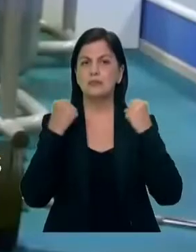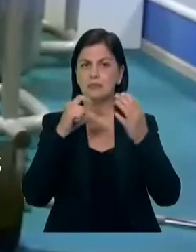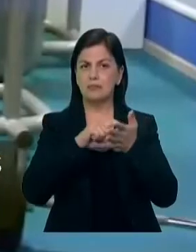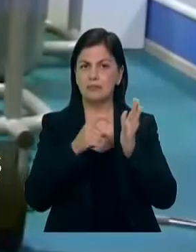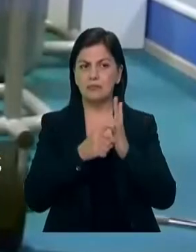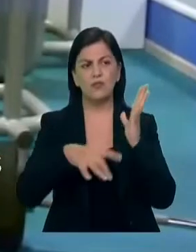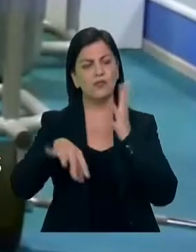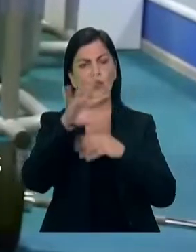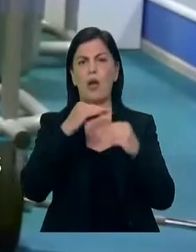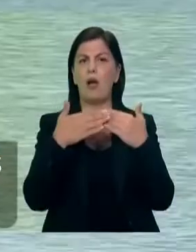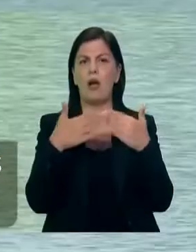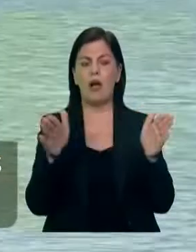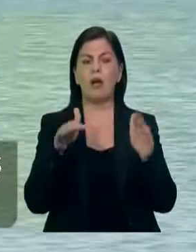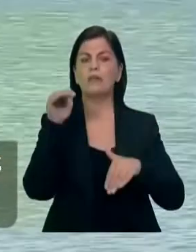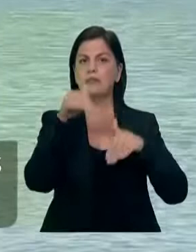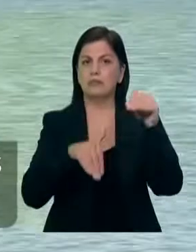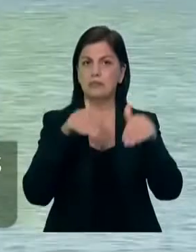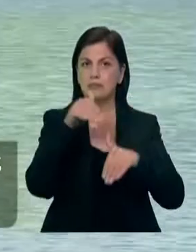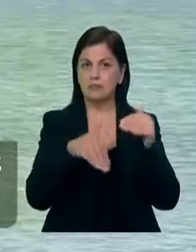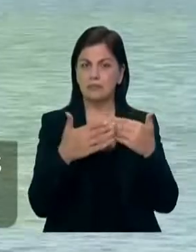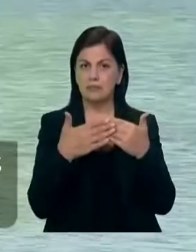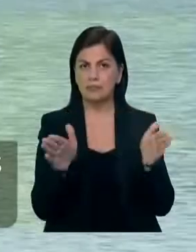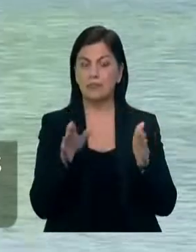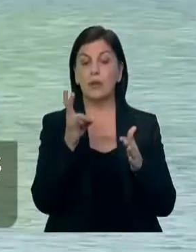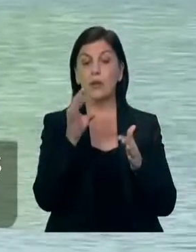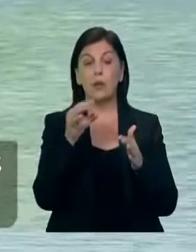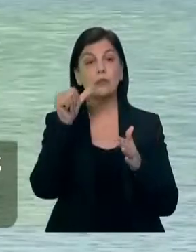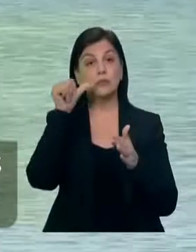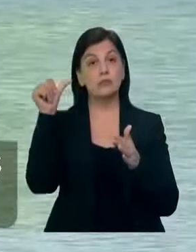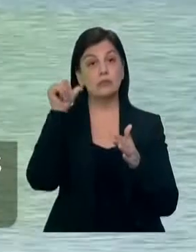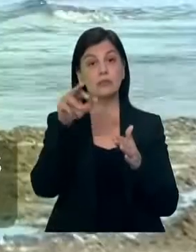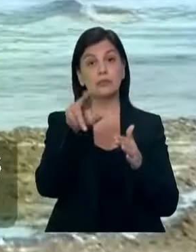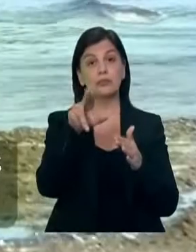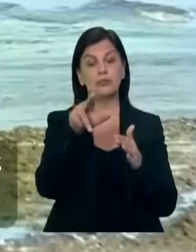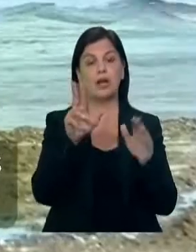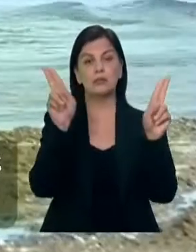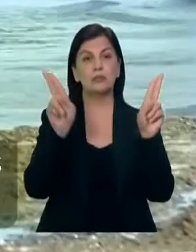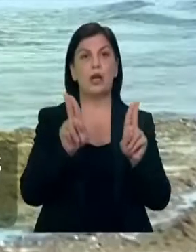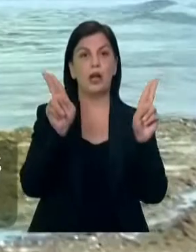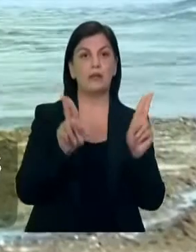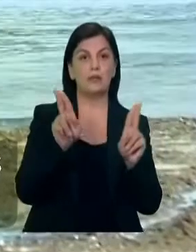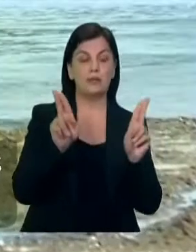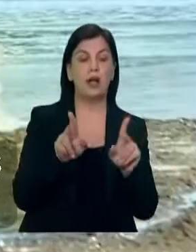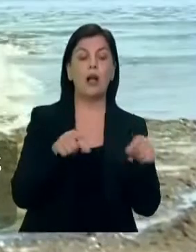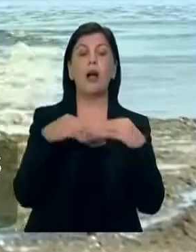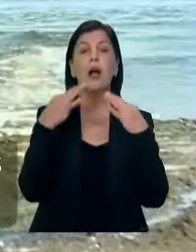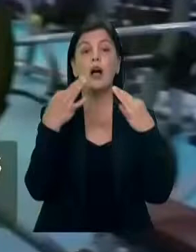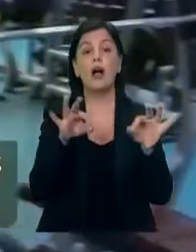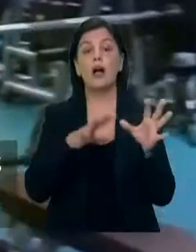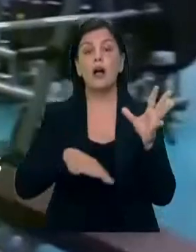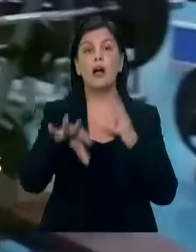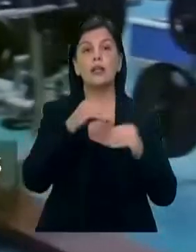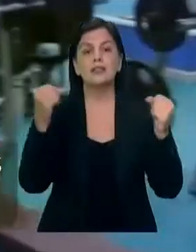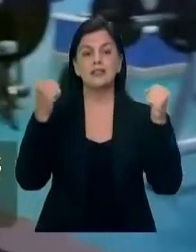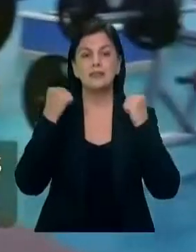açılacaq. Bundan başqa çimərliklər də açıq olacaq, amma keçən ilki qaydalarla. Fəaliyyətinə icazə verilən məkanlardan idman və